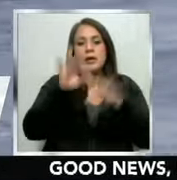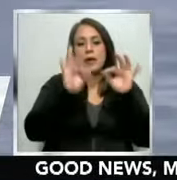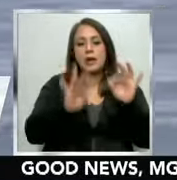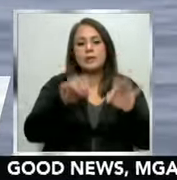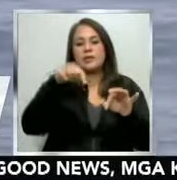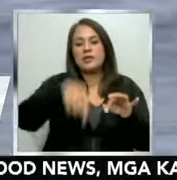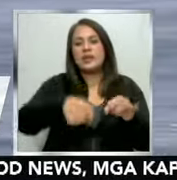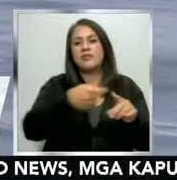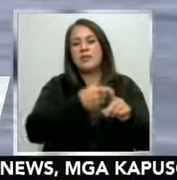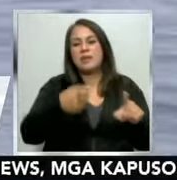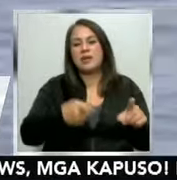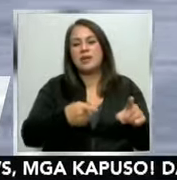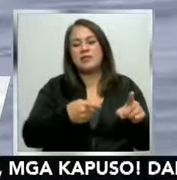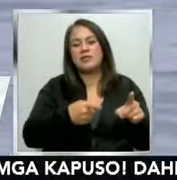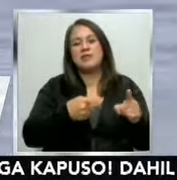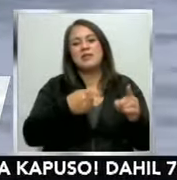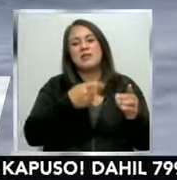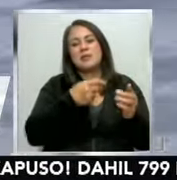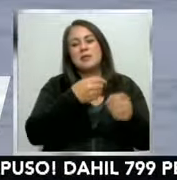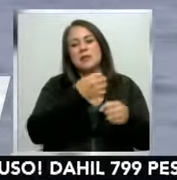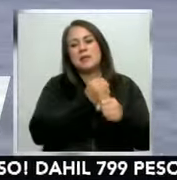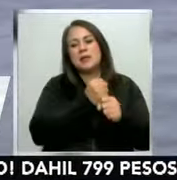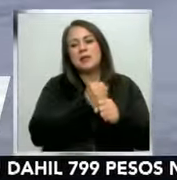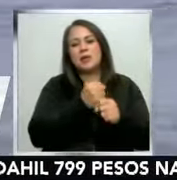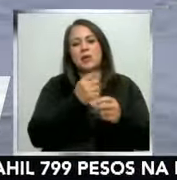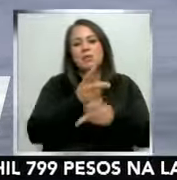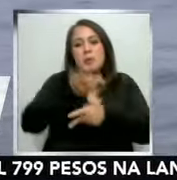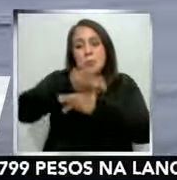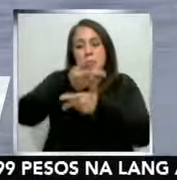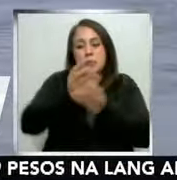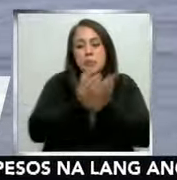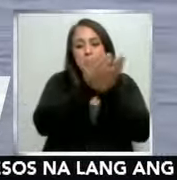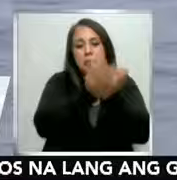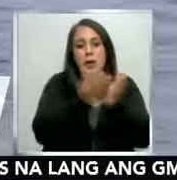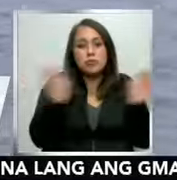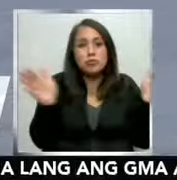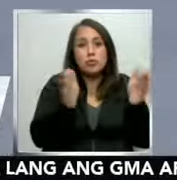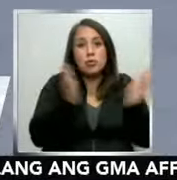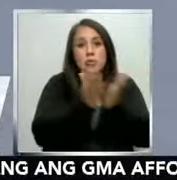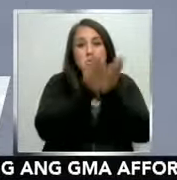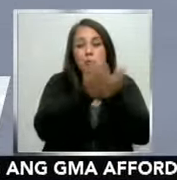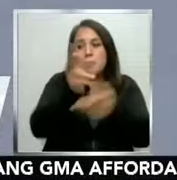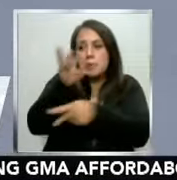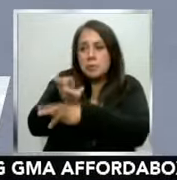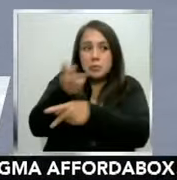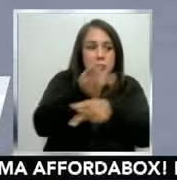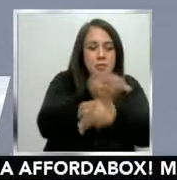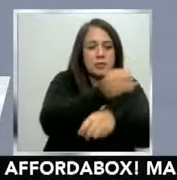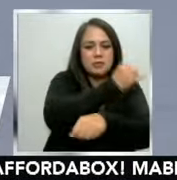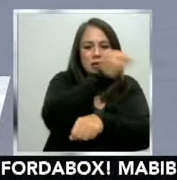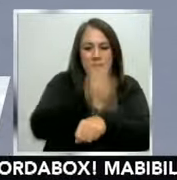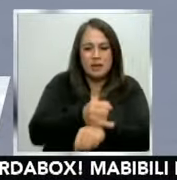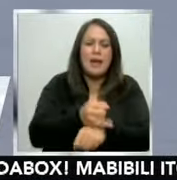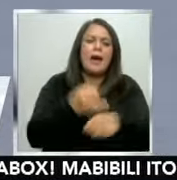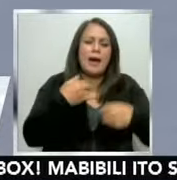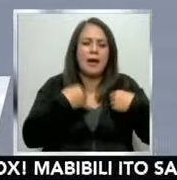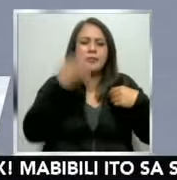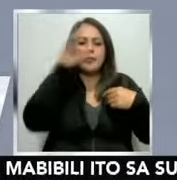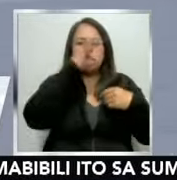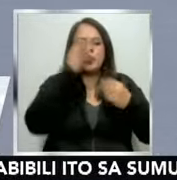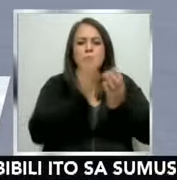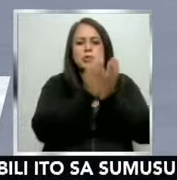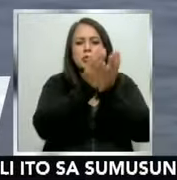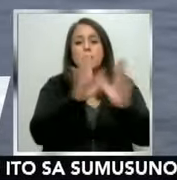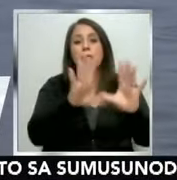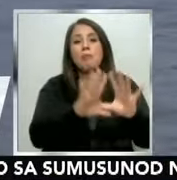ng gobyerno ang mga patrol vessels at small fast craft na magbabantay sa mga isla. May mga Filipino shipbuilding company gaya